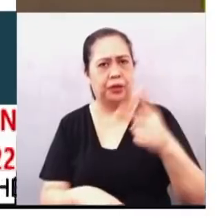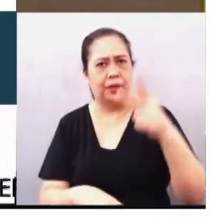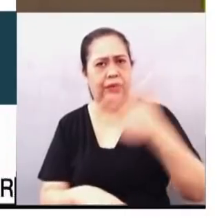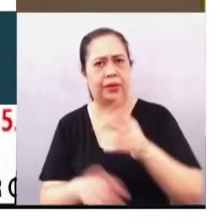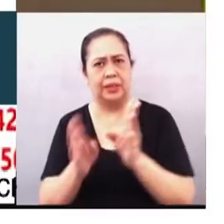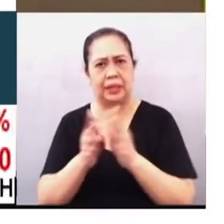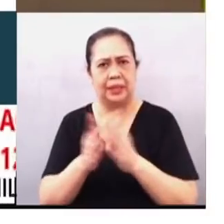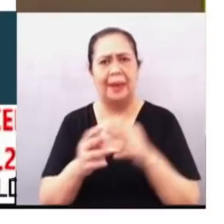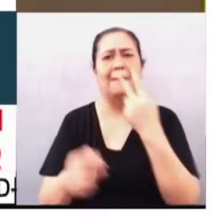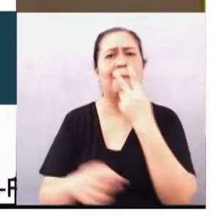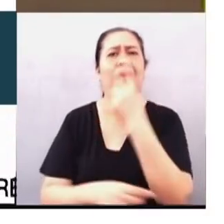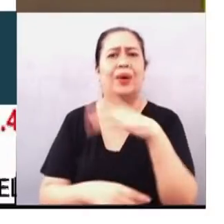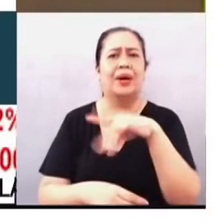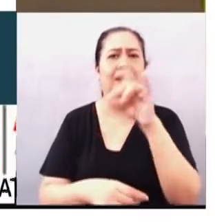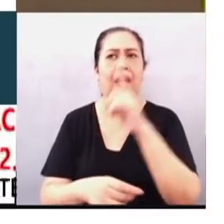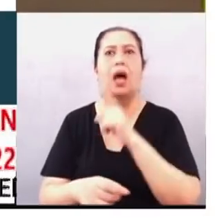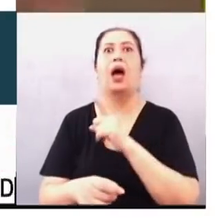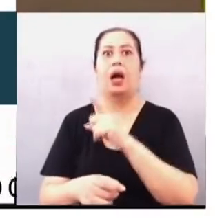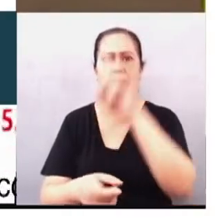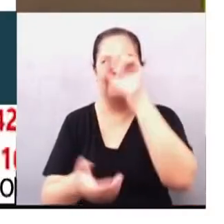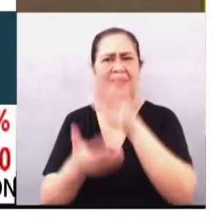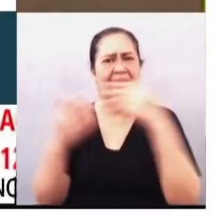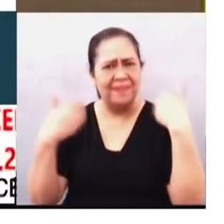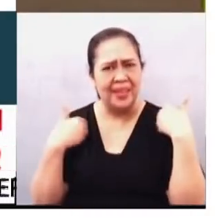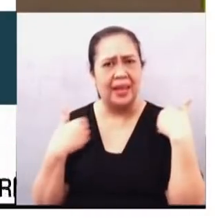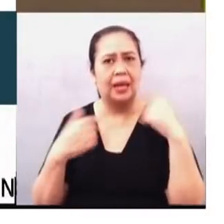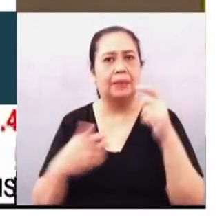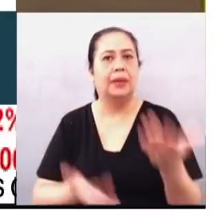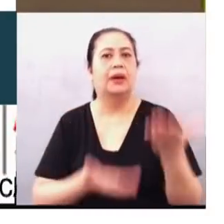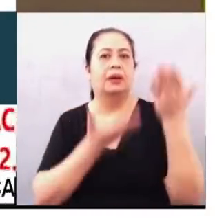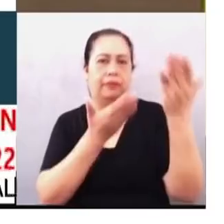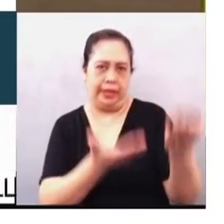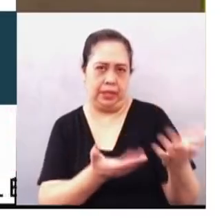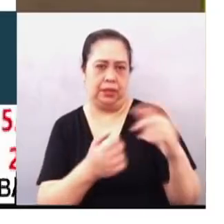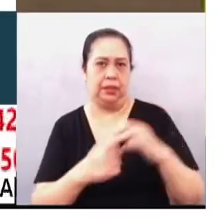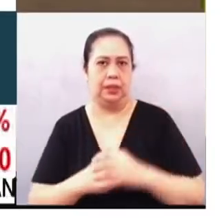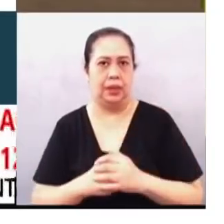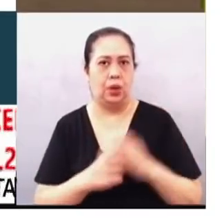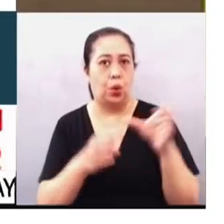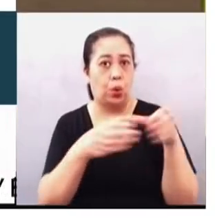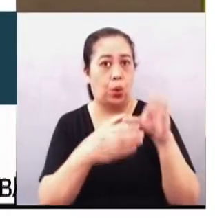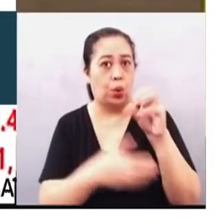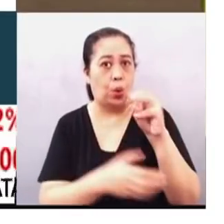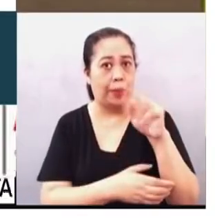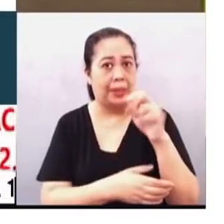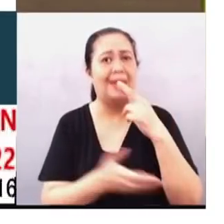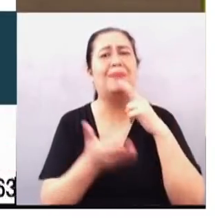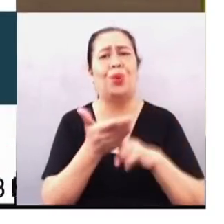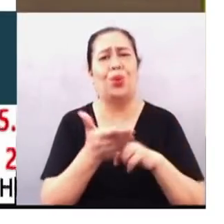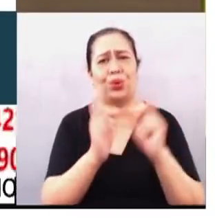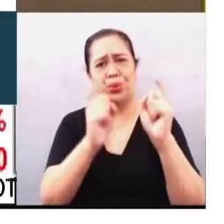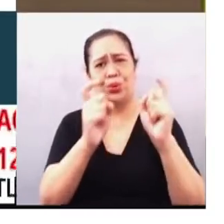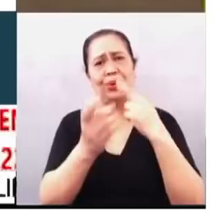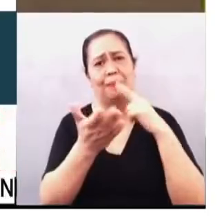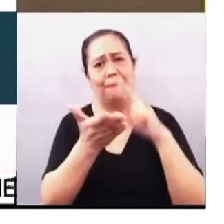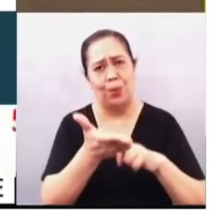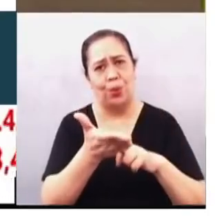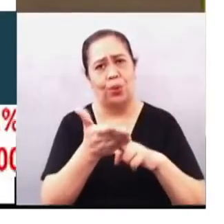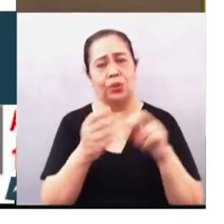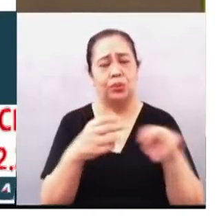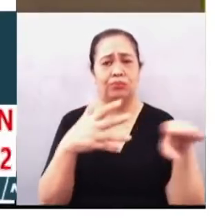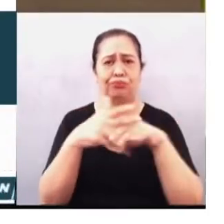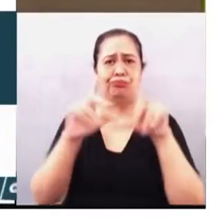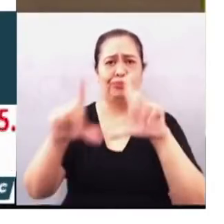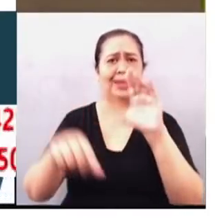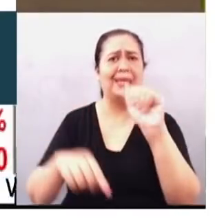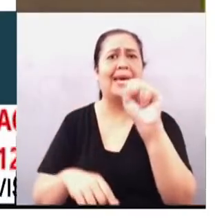na makukonclude dyan. Mag-file na sana siya ng committee report para makapag-file na kagantay ng kaso